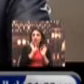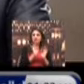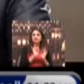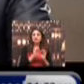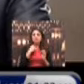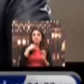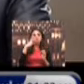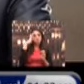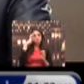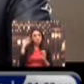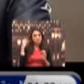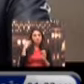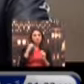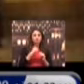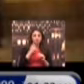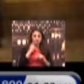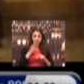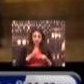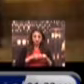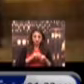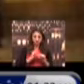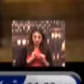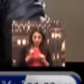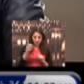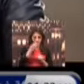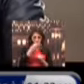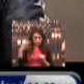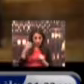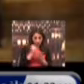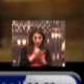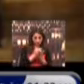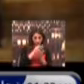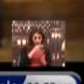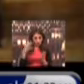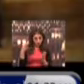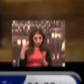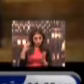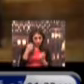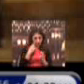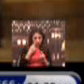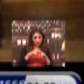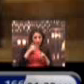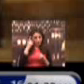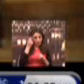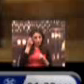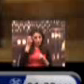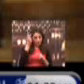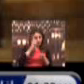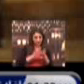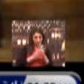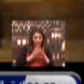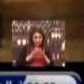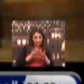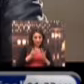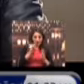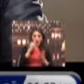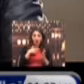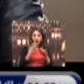وقمة الانبهار بحاجتي. بس انت شاطر في المدرسة؟ الحمد لله. طبعا. ولا ممكن تكون شاطر في الاختراعات وشاطر في المدرسة؟ لا الحمد لله. عايز تخش كلية